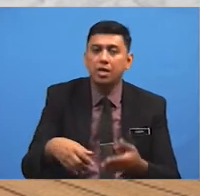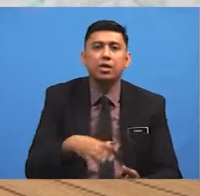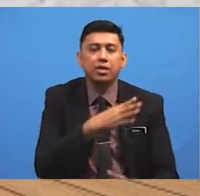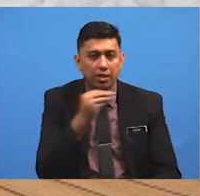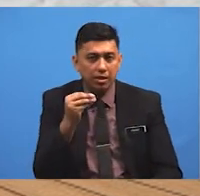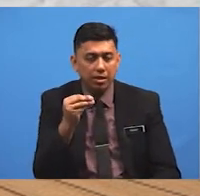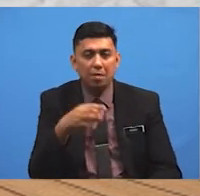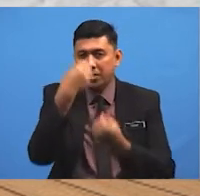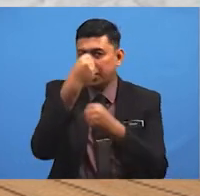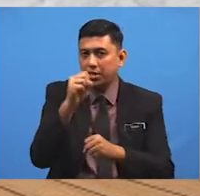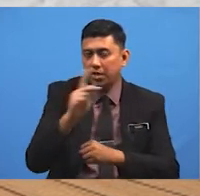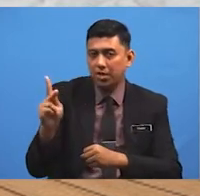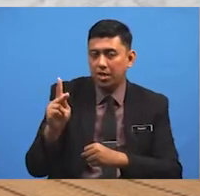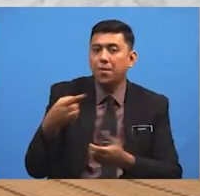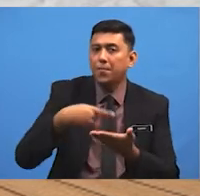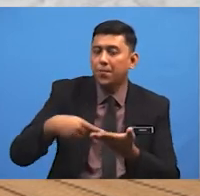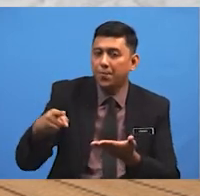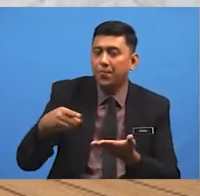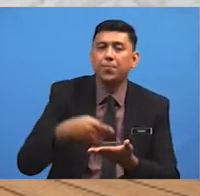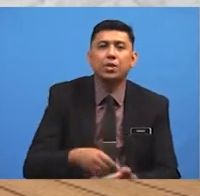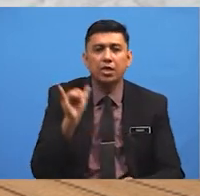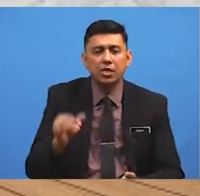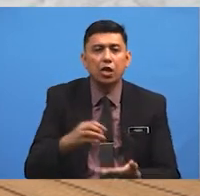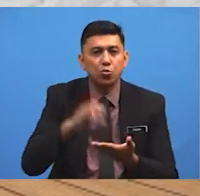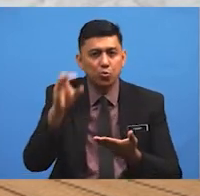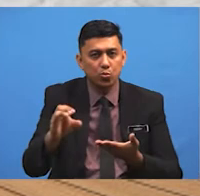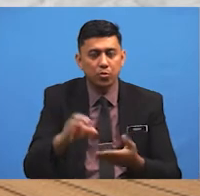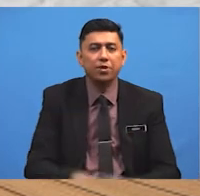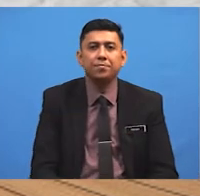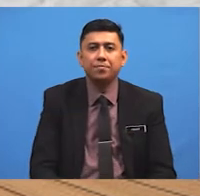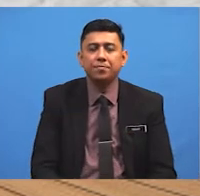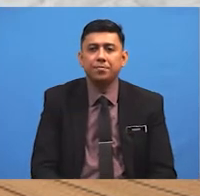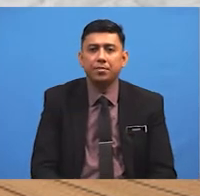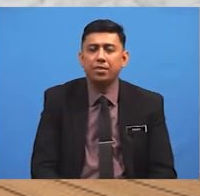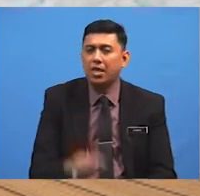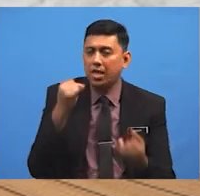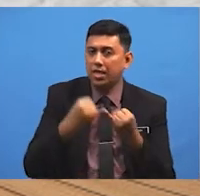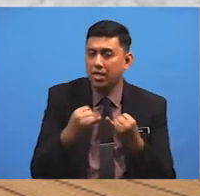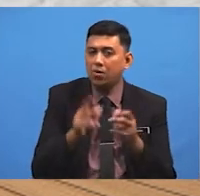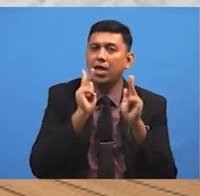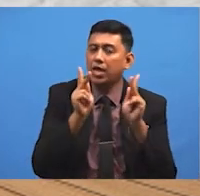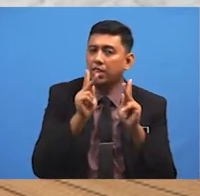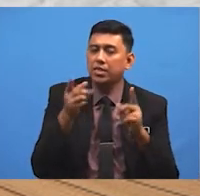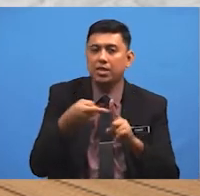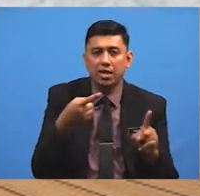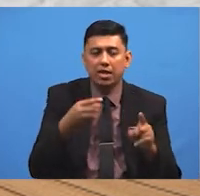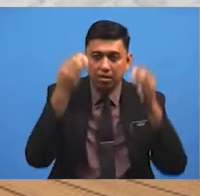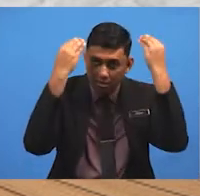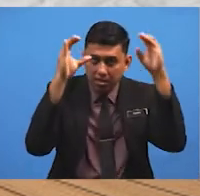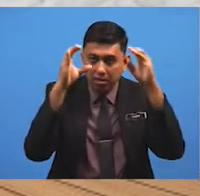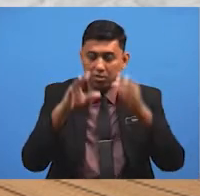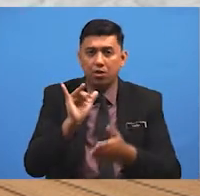rezeki menyajikan belanja uang tunai yang engkau akhirkan the dari chegou